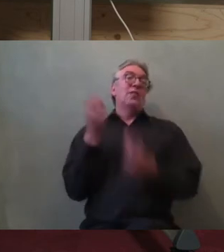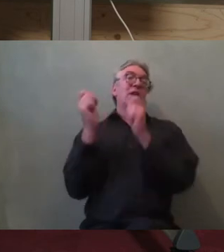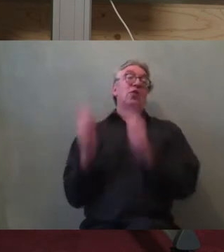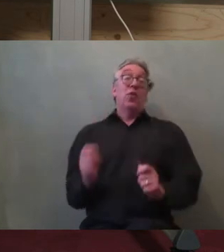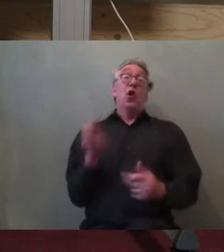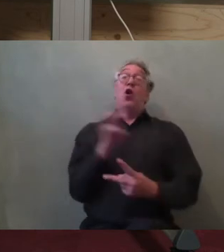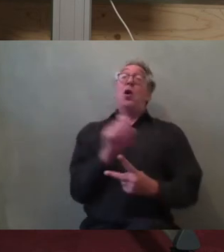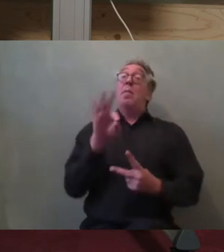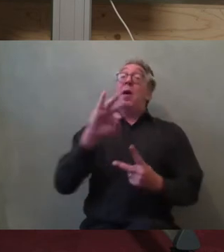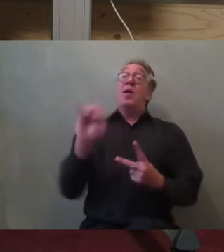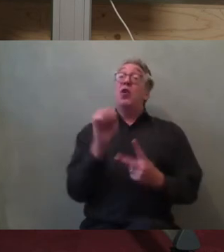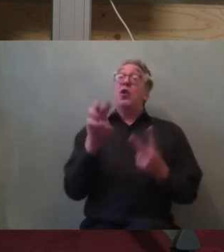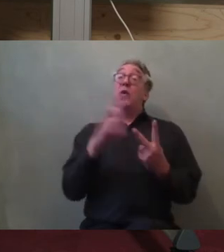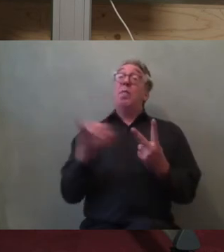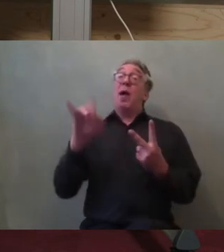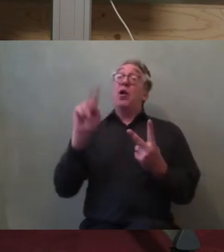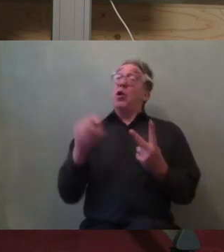gang.